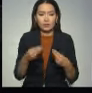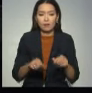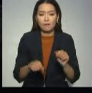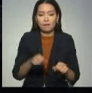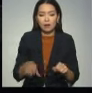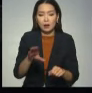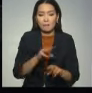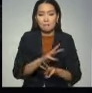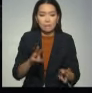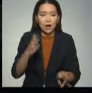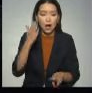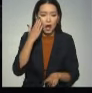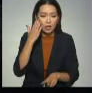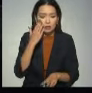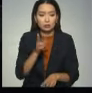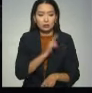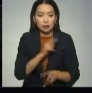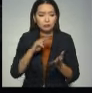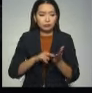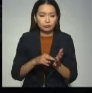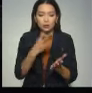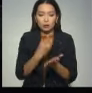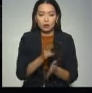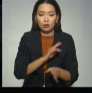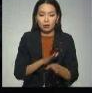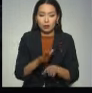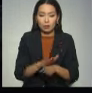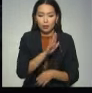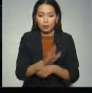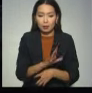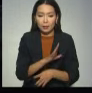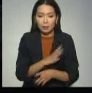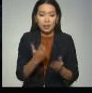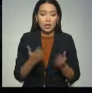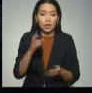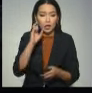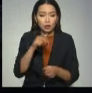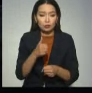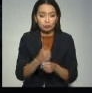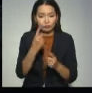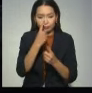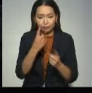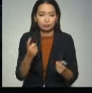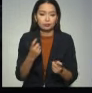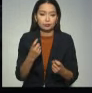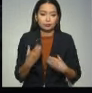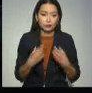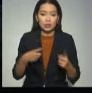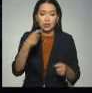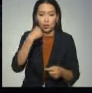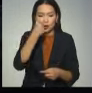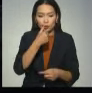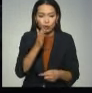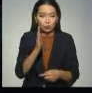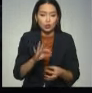министрам и акимам подумать и поработать над своими ошибками. А еще глава государства озвучил тревожный прогноз. Следующий год